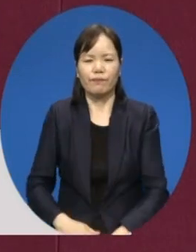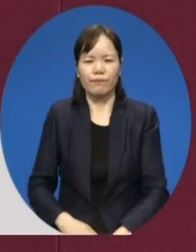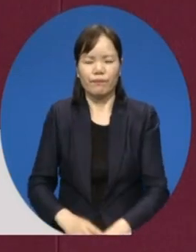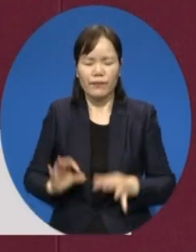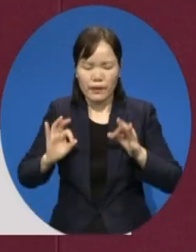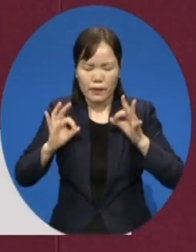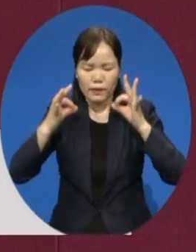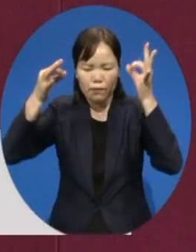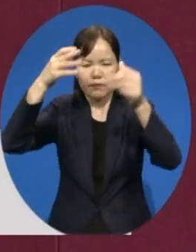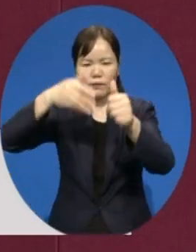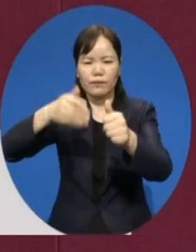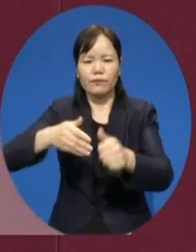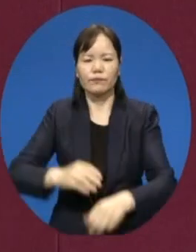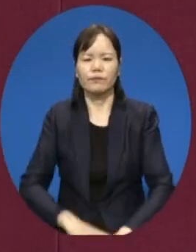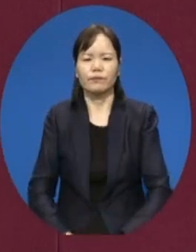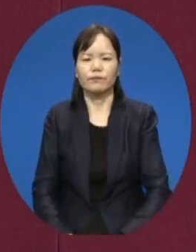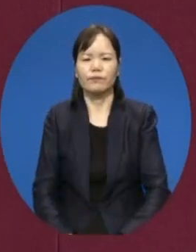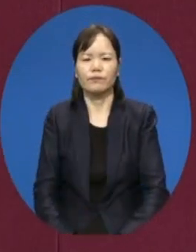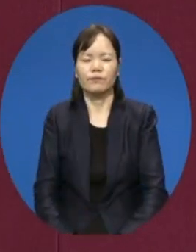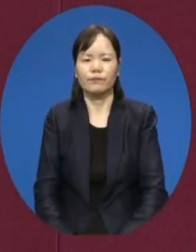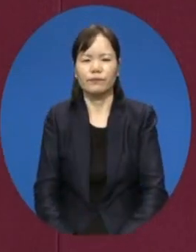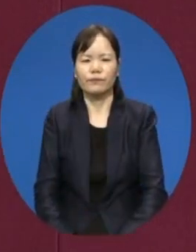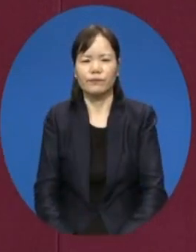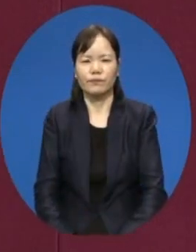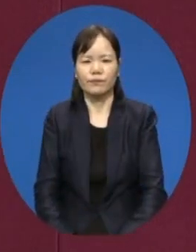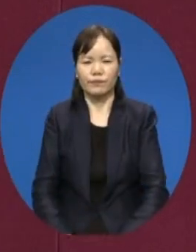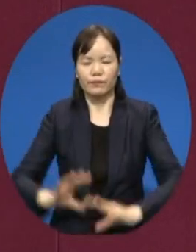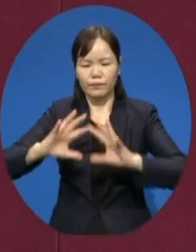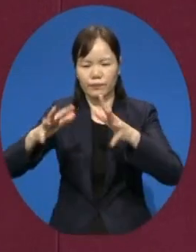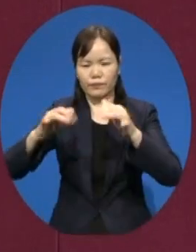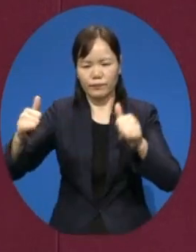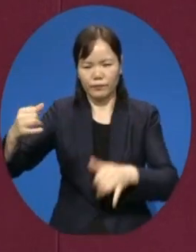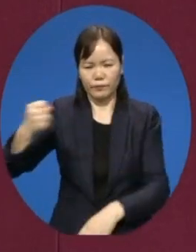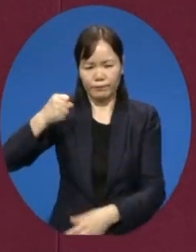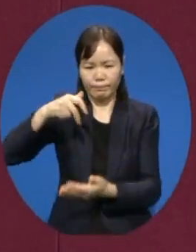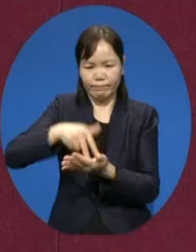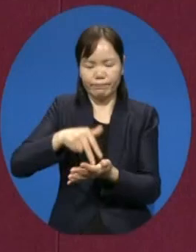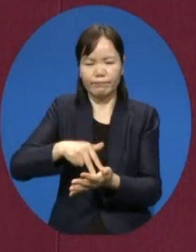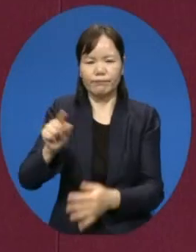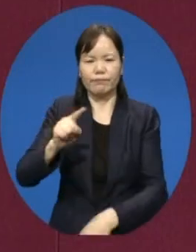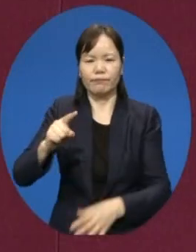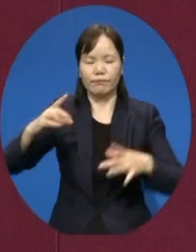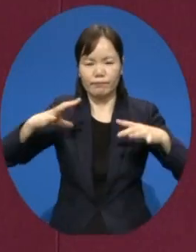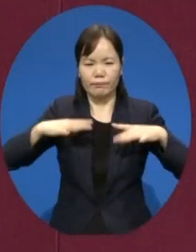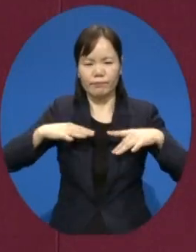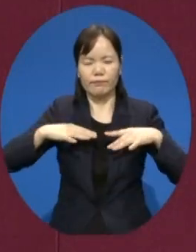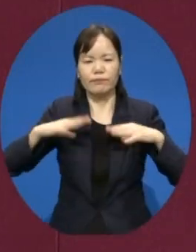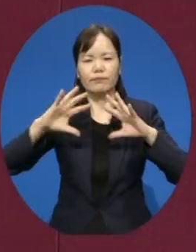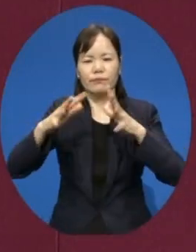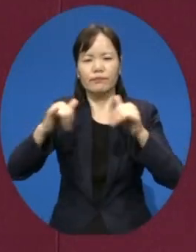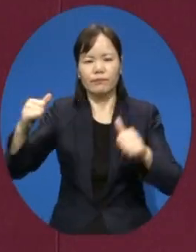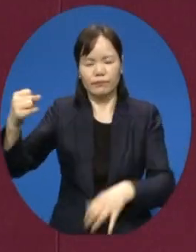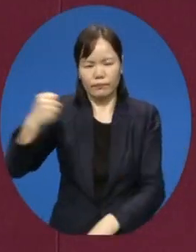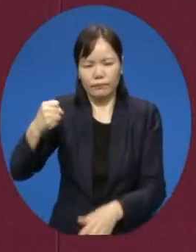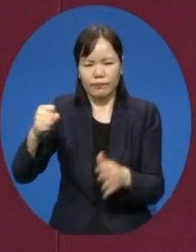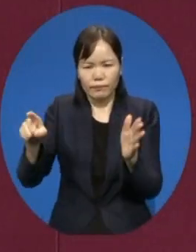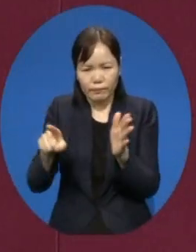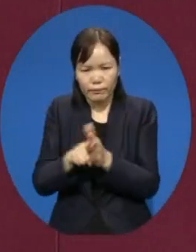간곡하게 호소합니다. 저희 국민의힘은 자랑스러운 우리 국민의힘을